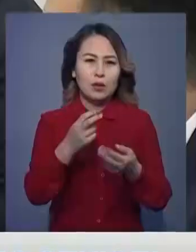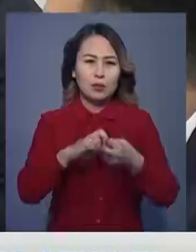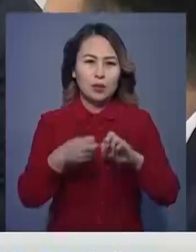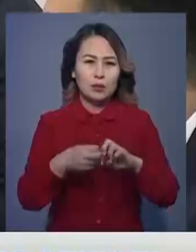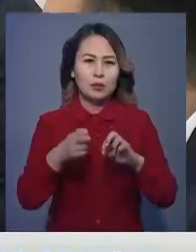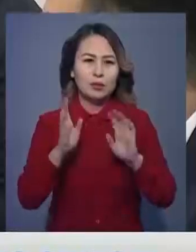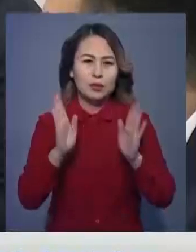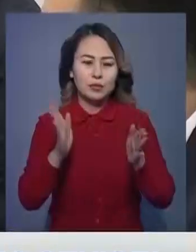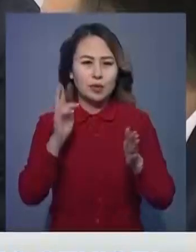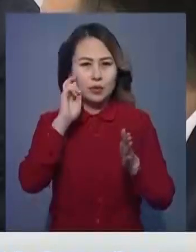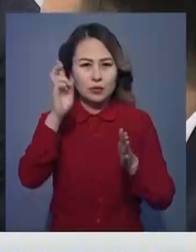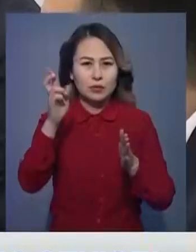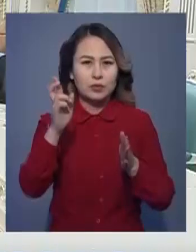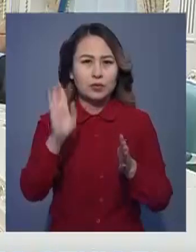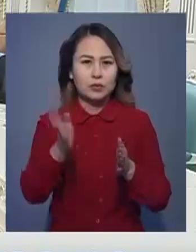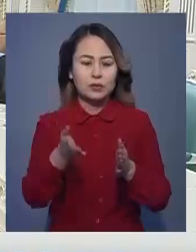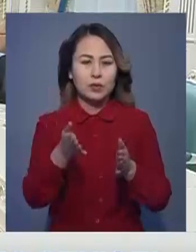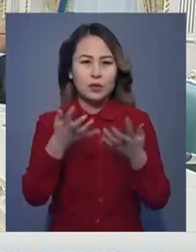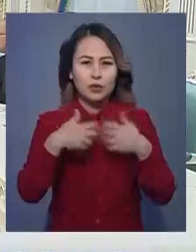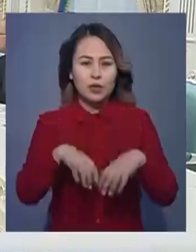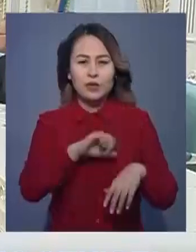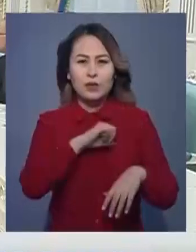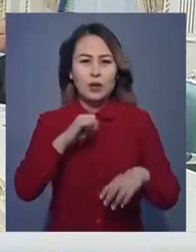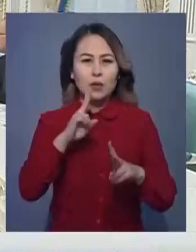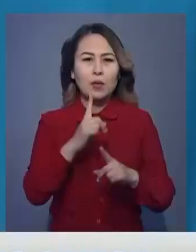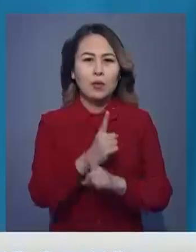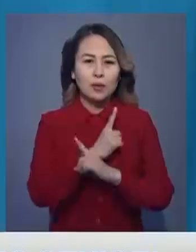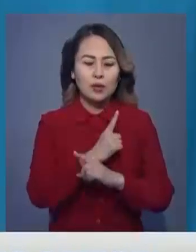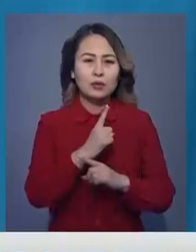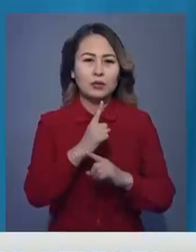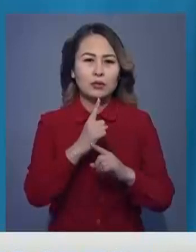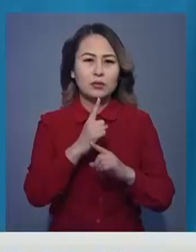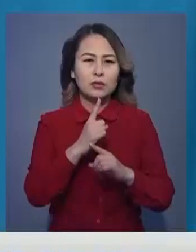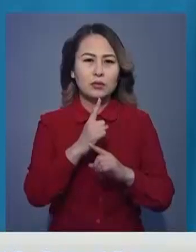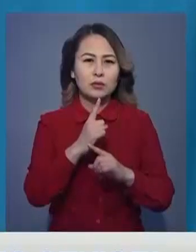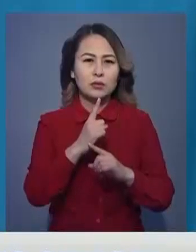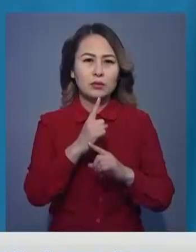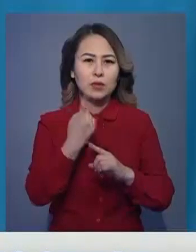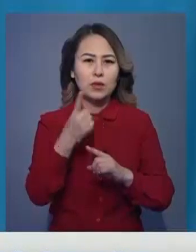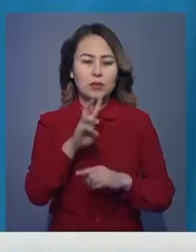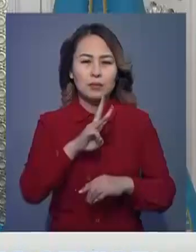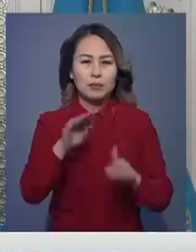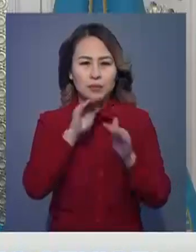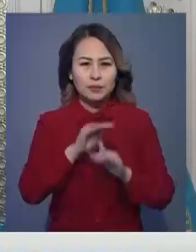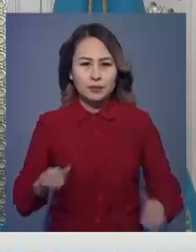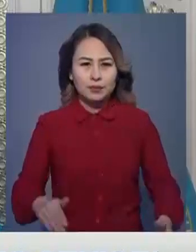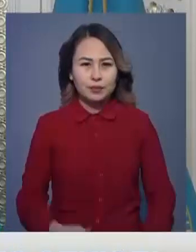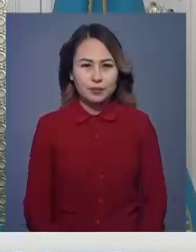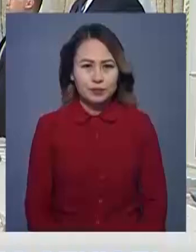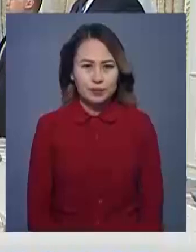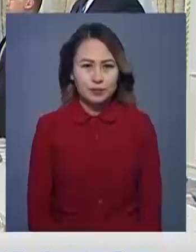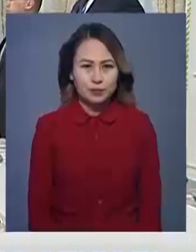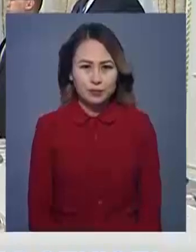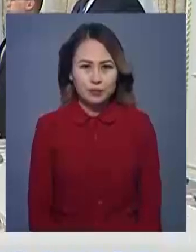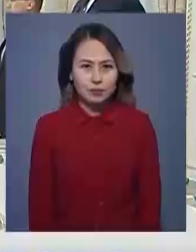мәселемен үкімет айналысады. Ал енді қайтыс болғандардың орнымыздан тұрып бір минутке еске алайық.